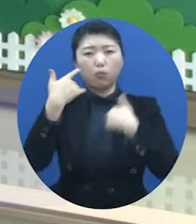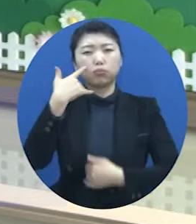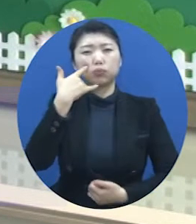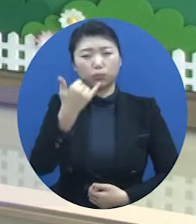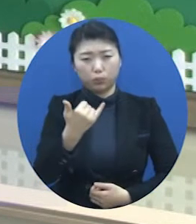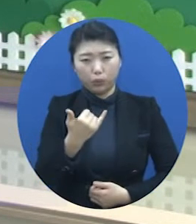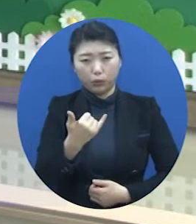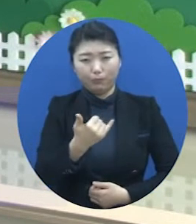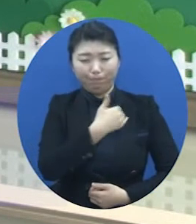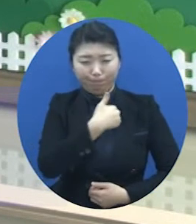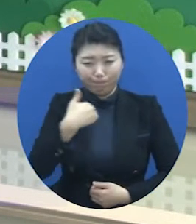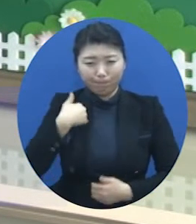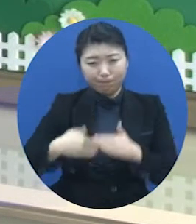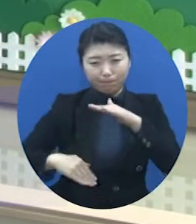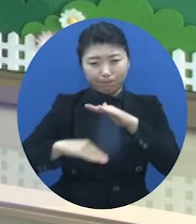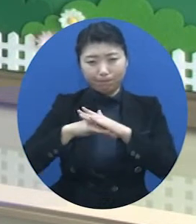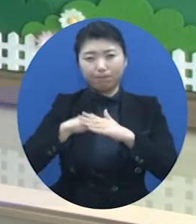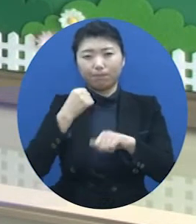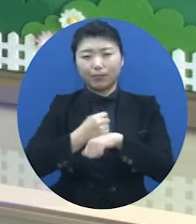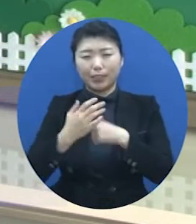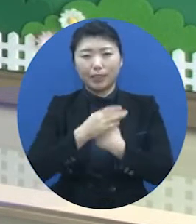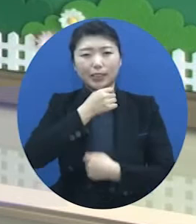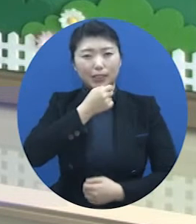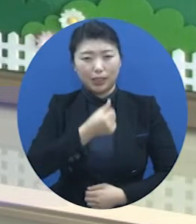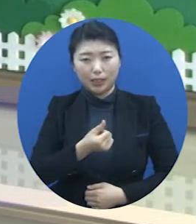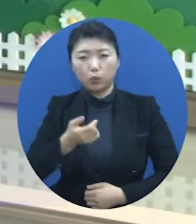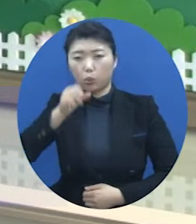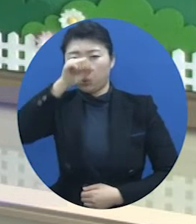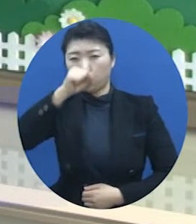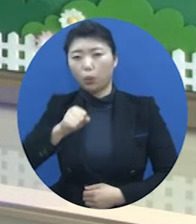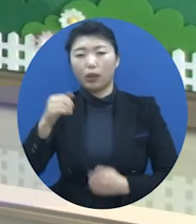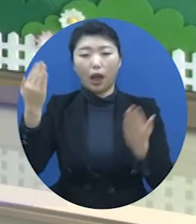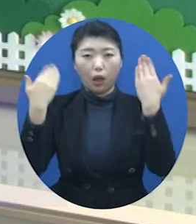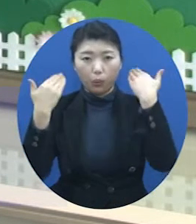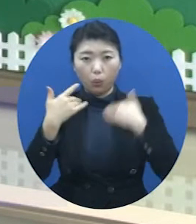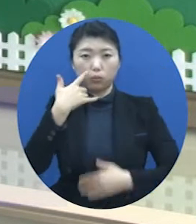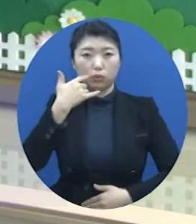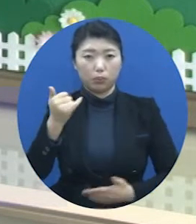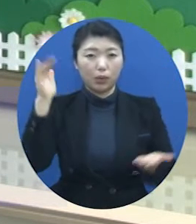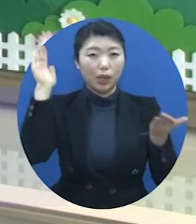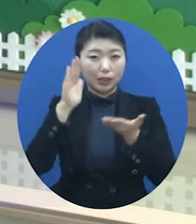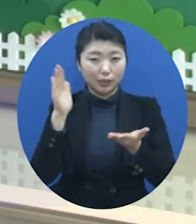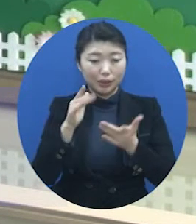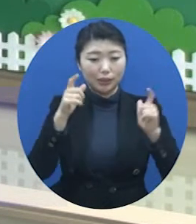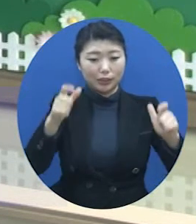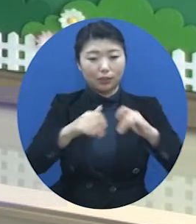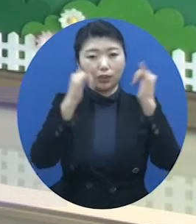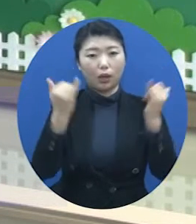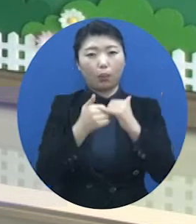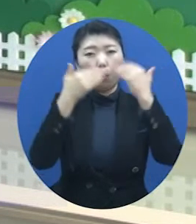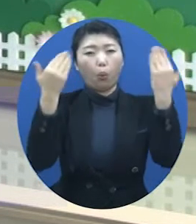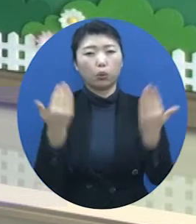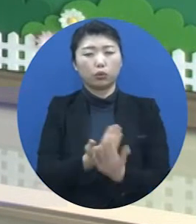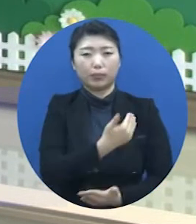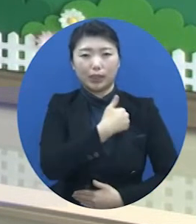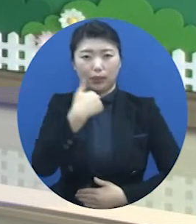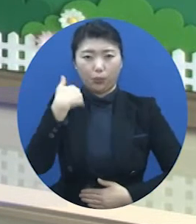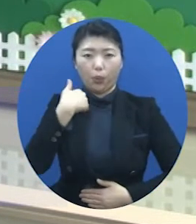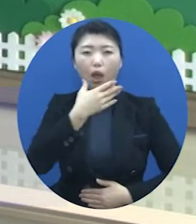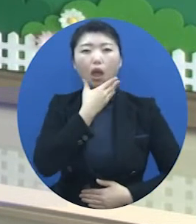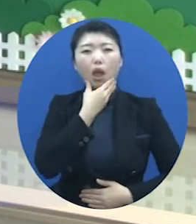높은 만족도를 이끌어내어 작지만 강한 학교, 학생, 학부모, 지역사회